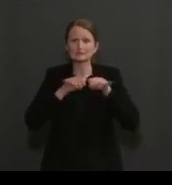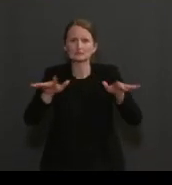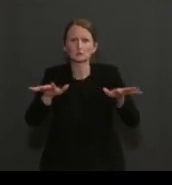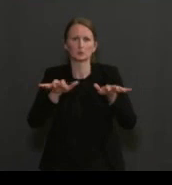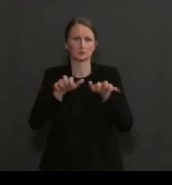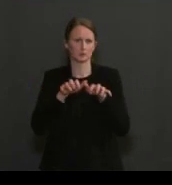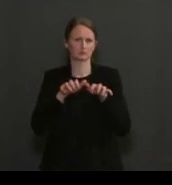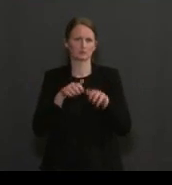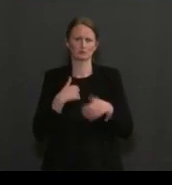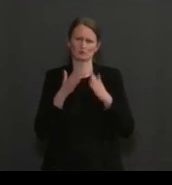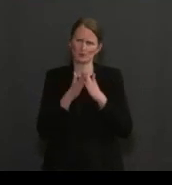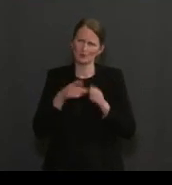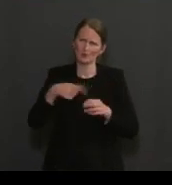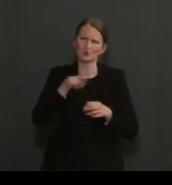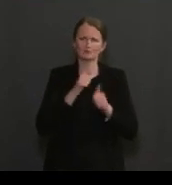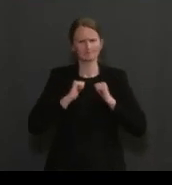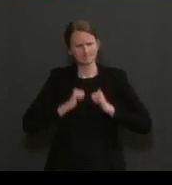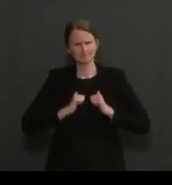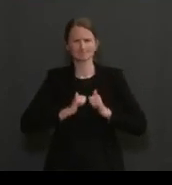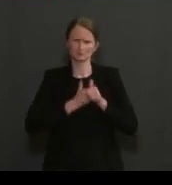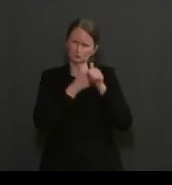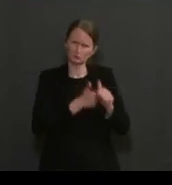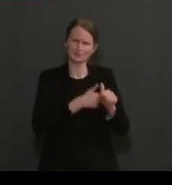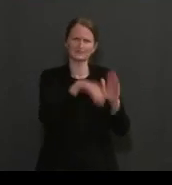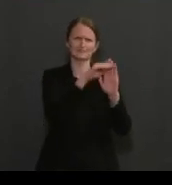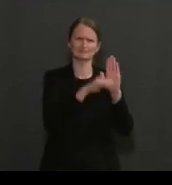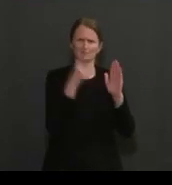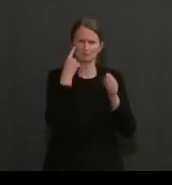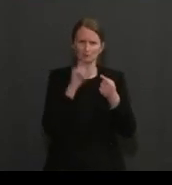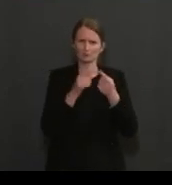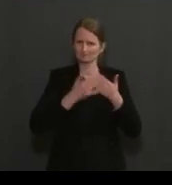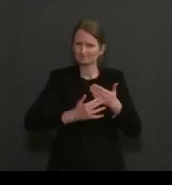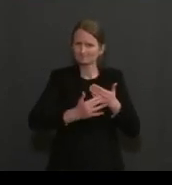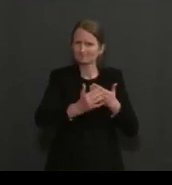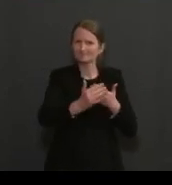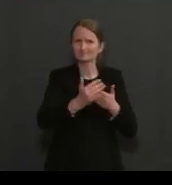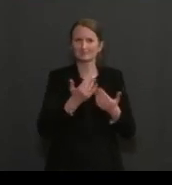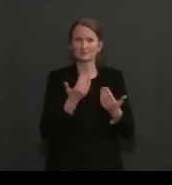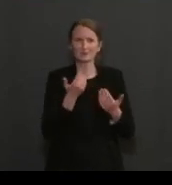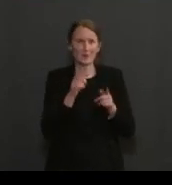jours et les semaines qui viennent, nous puissions continuer à vous donner les relativement bonnes nouvelles du jour. Merci beaucoup.